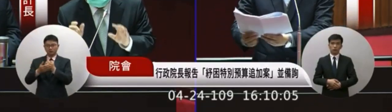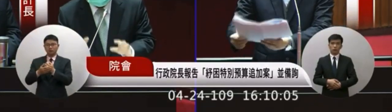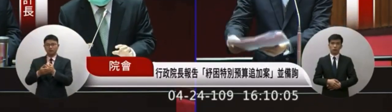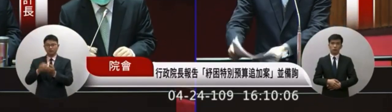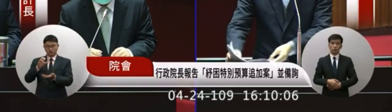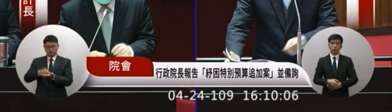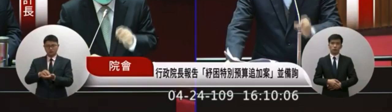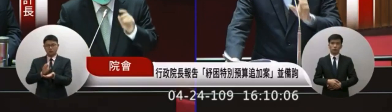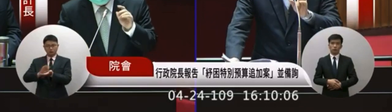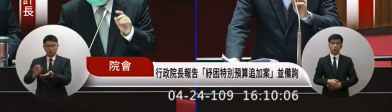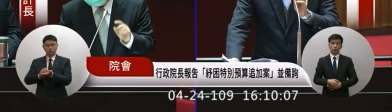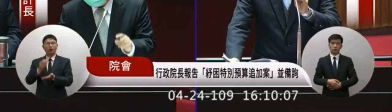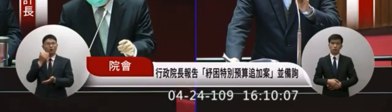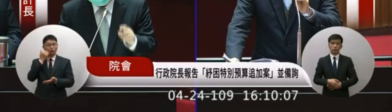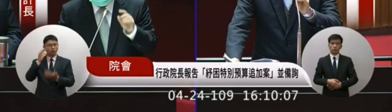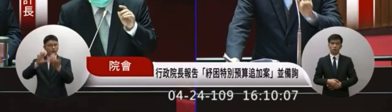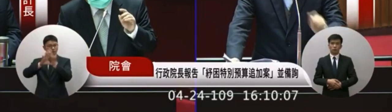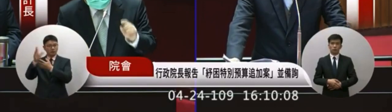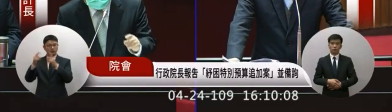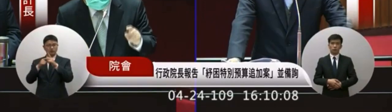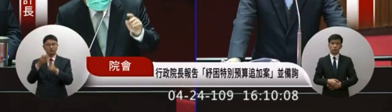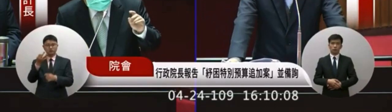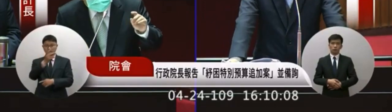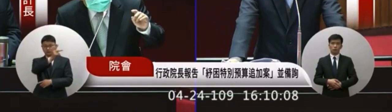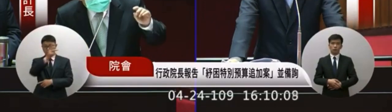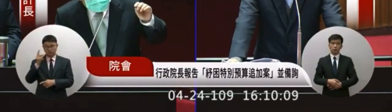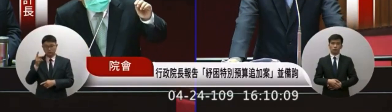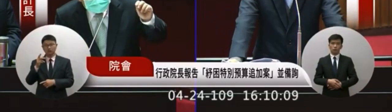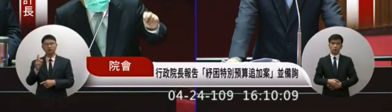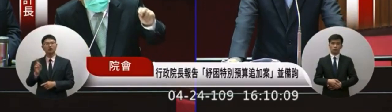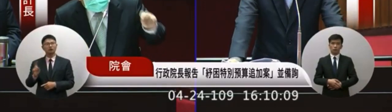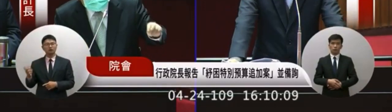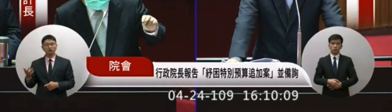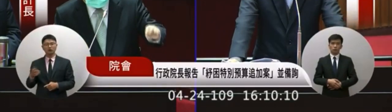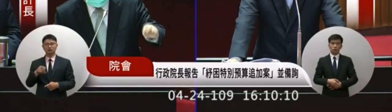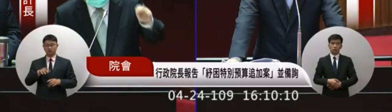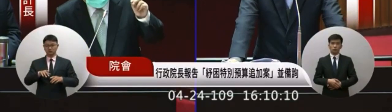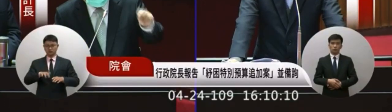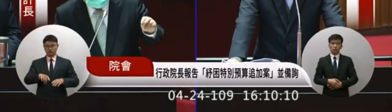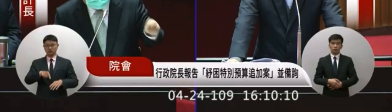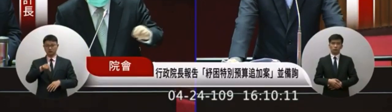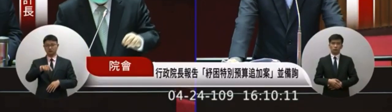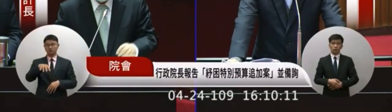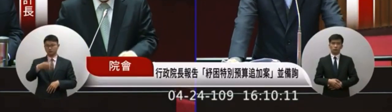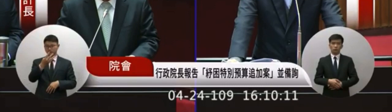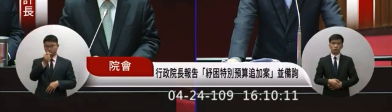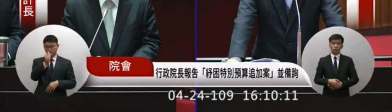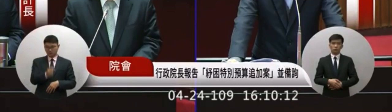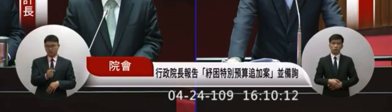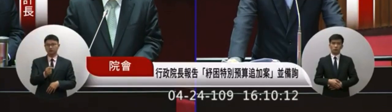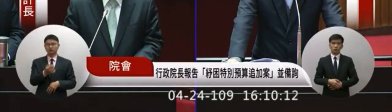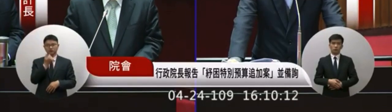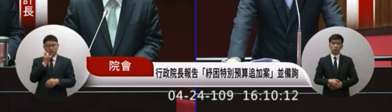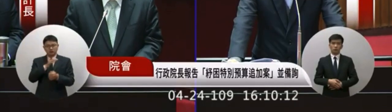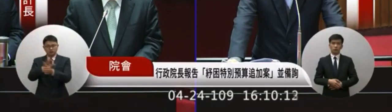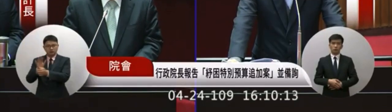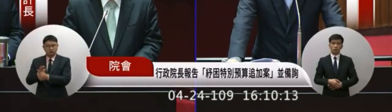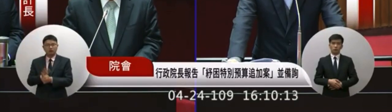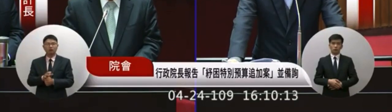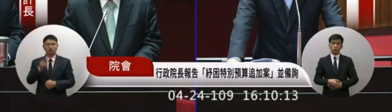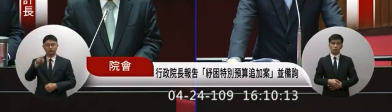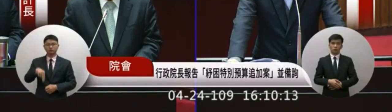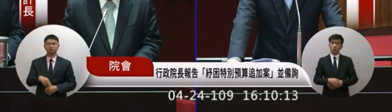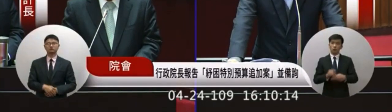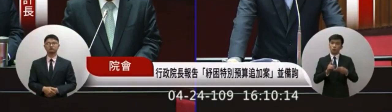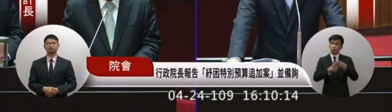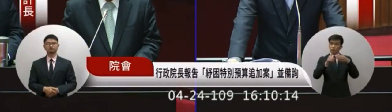有人去借钱的话，那个400亿可以它的现有的基金里面可以去自用。